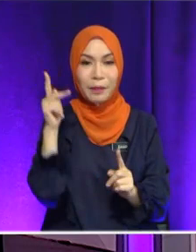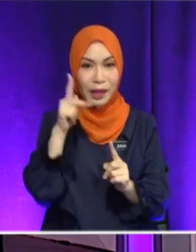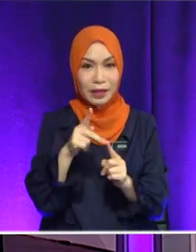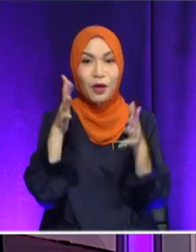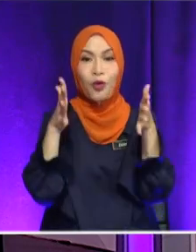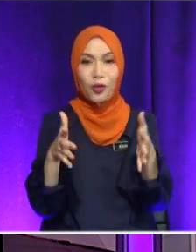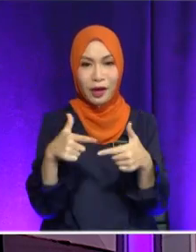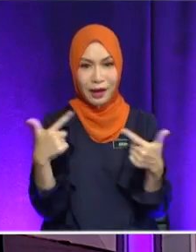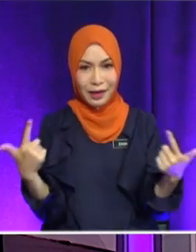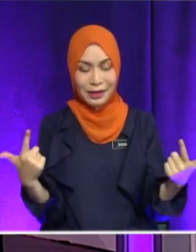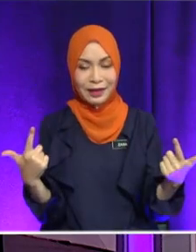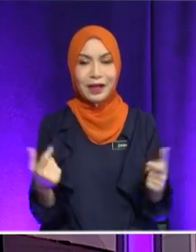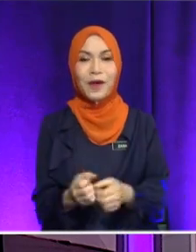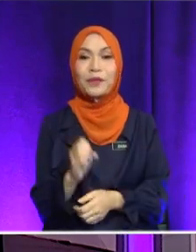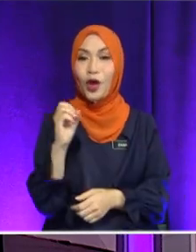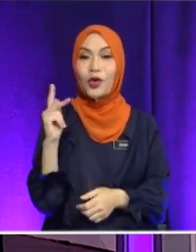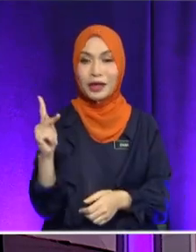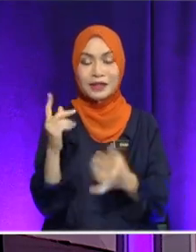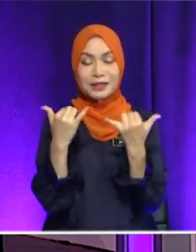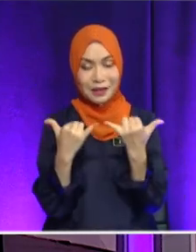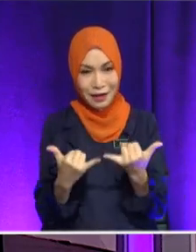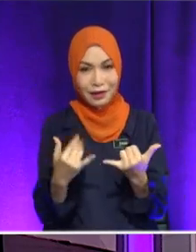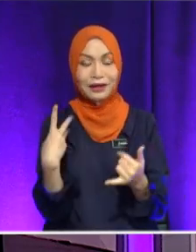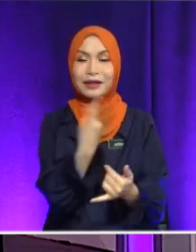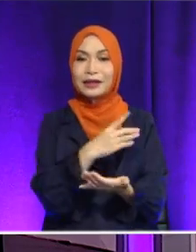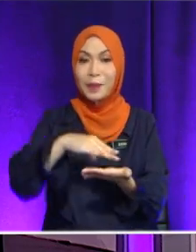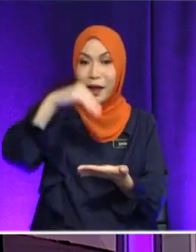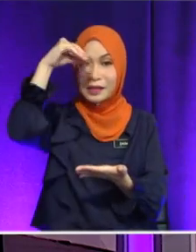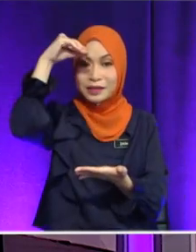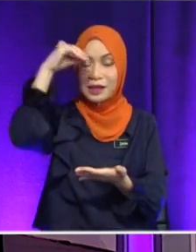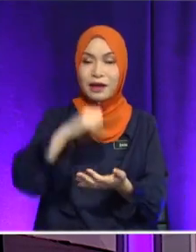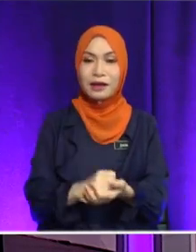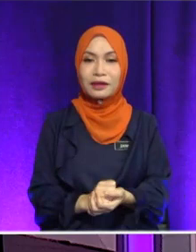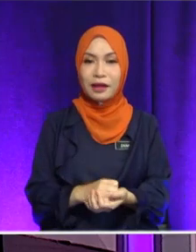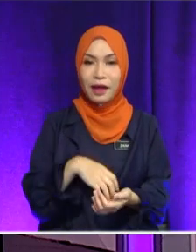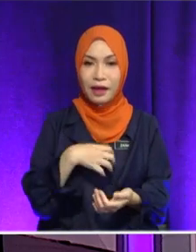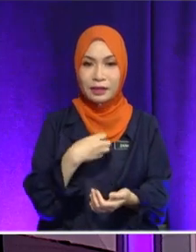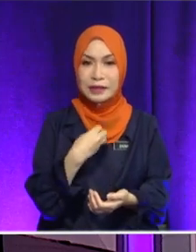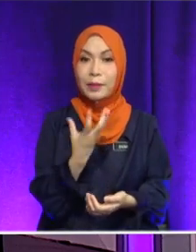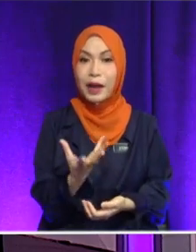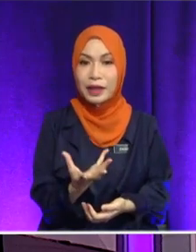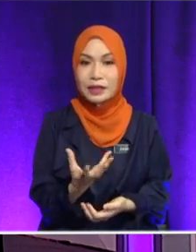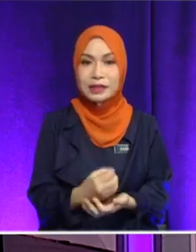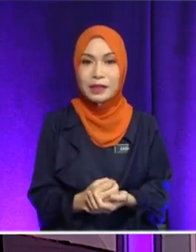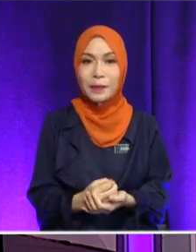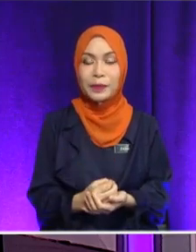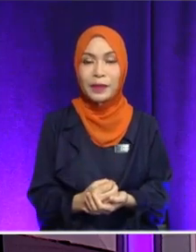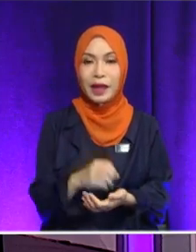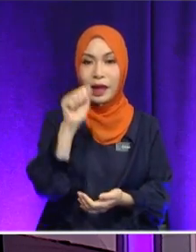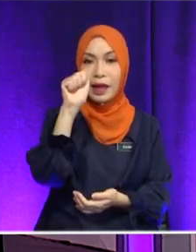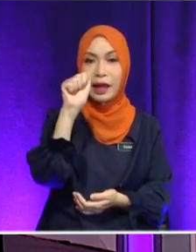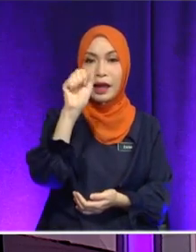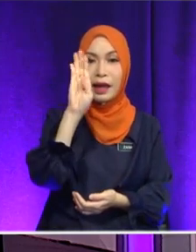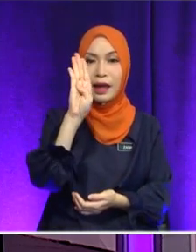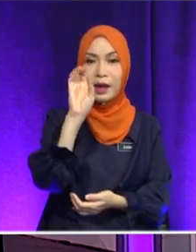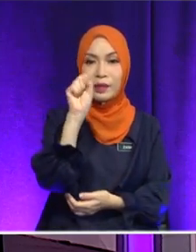tadi kita sudah belajar tentang experizam kita pergi pulang ke ekspedisi yang di yang wujud pada tahun 1943 hingga